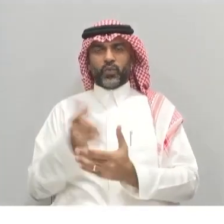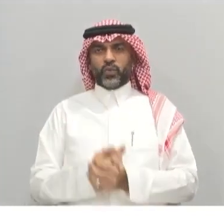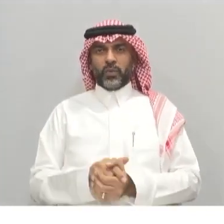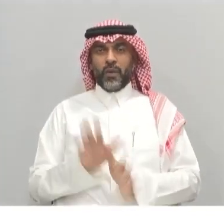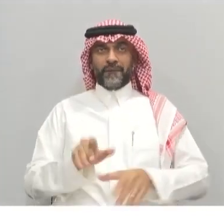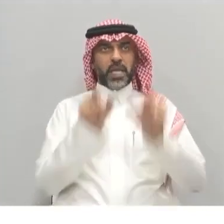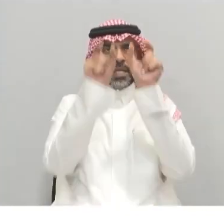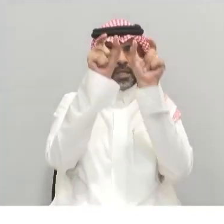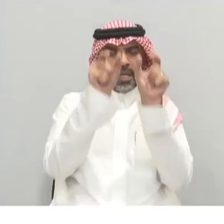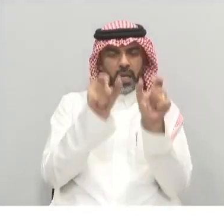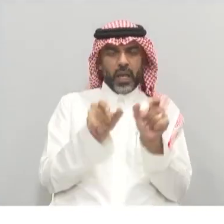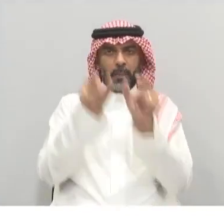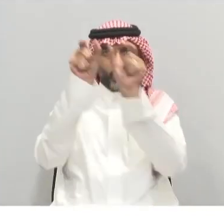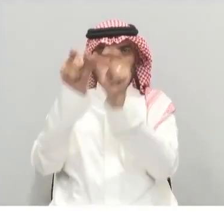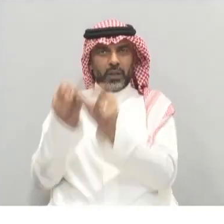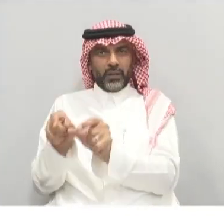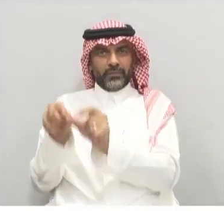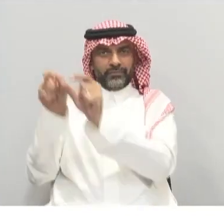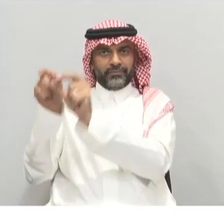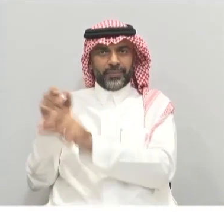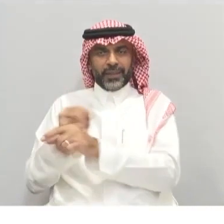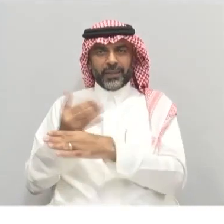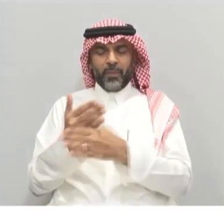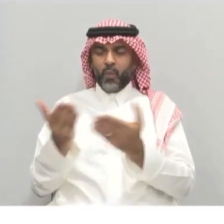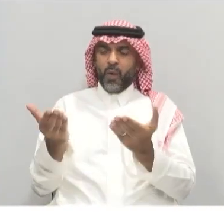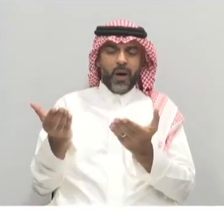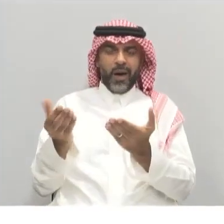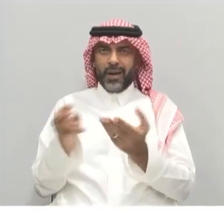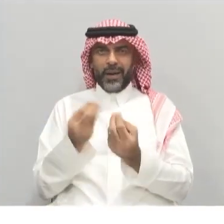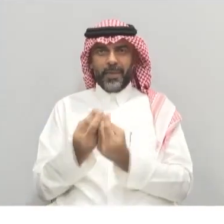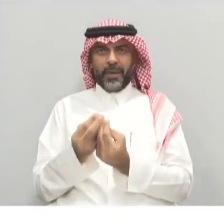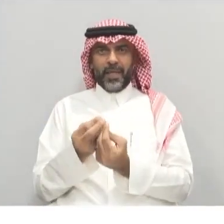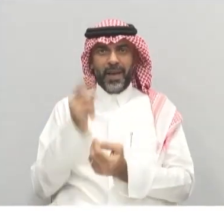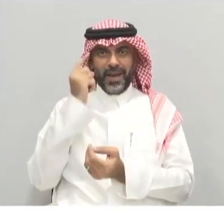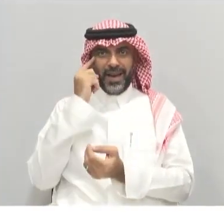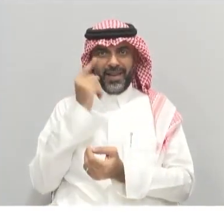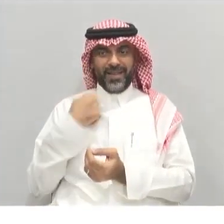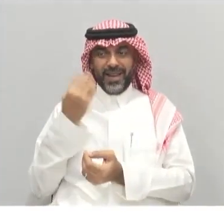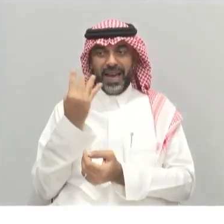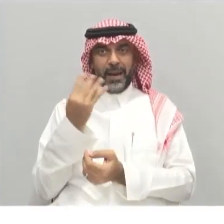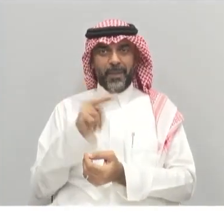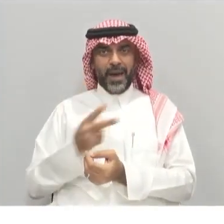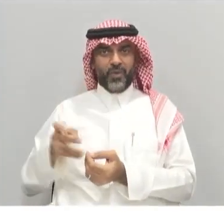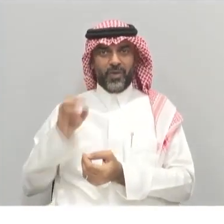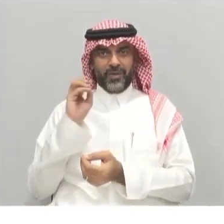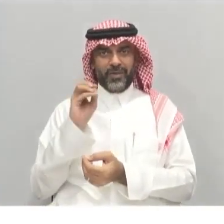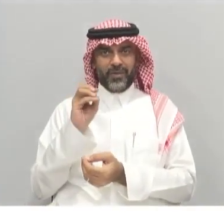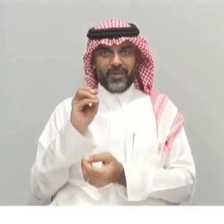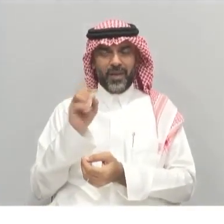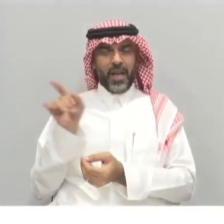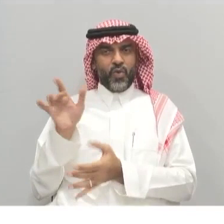عموديه لاظهار المقارنات بين الفئات ذكرنا اربع انواع من المخططات